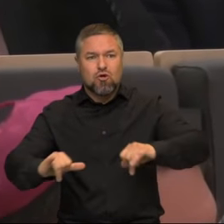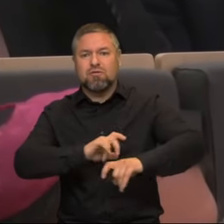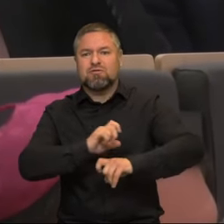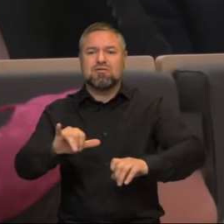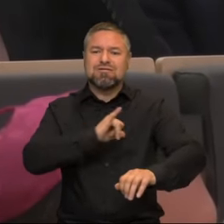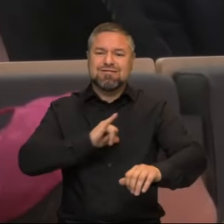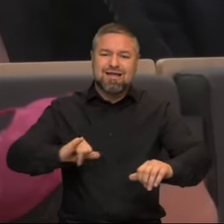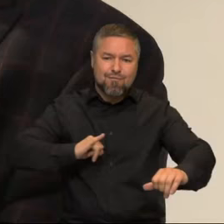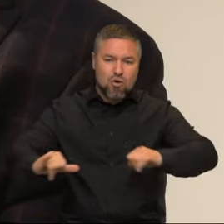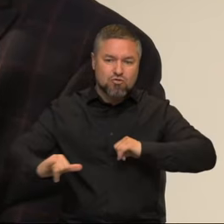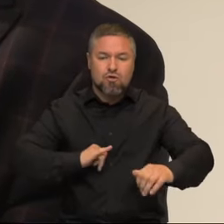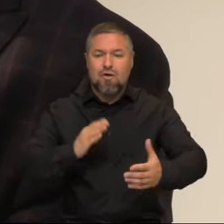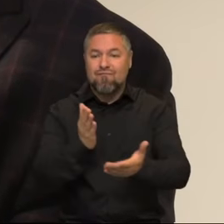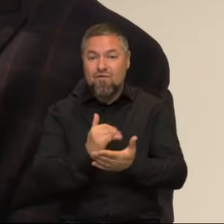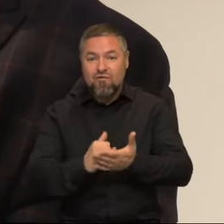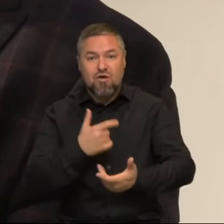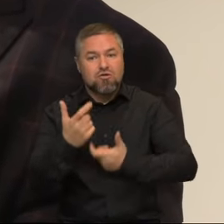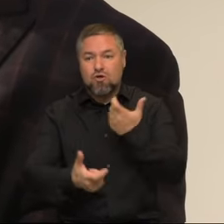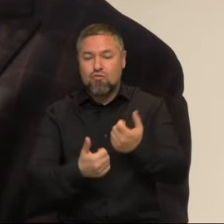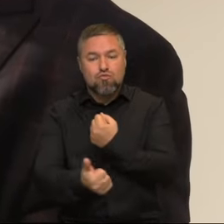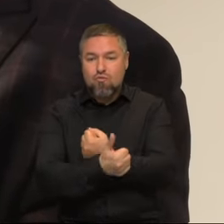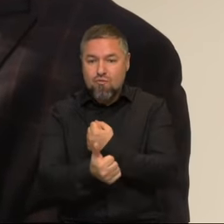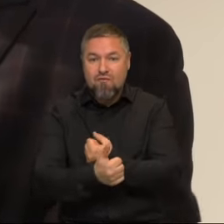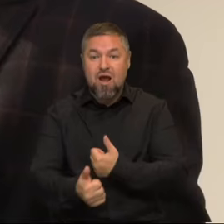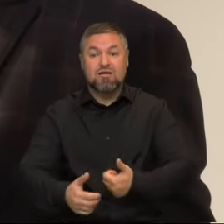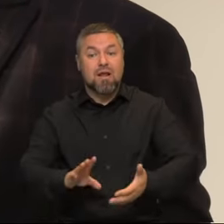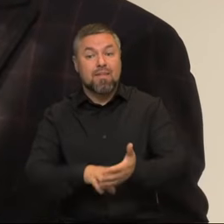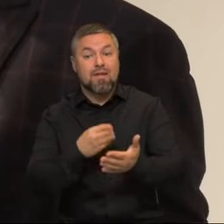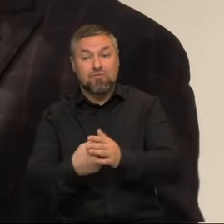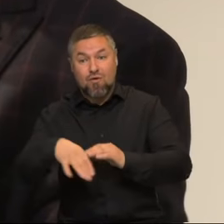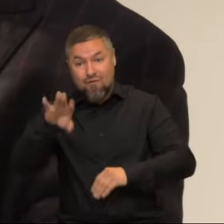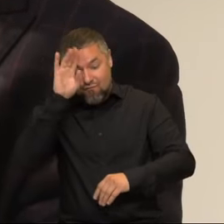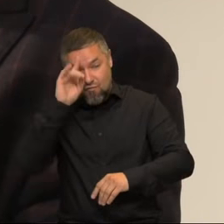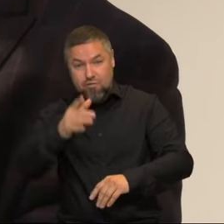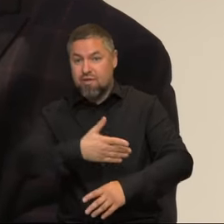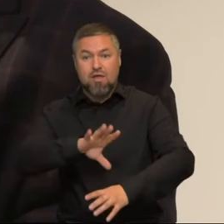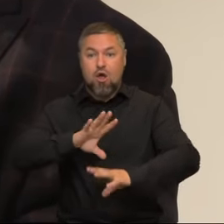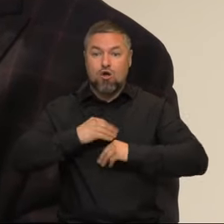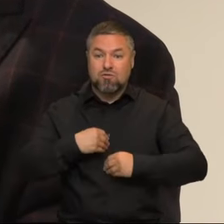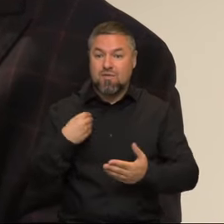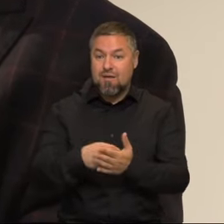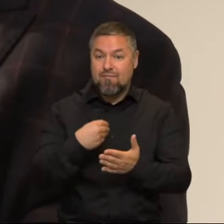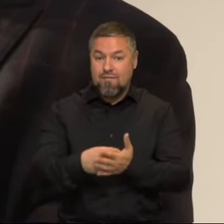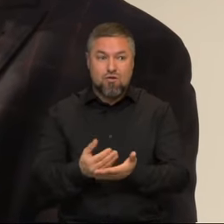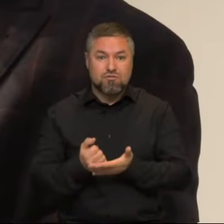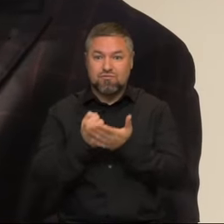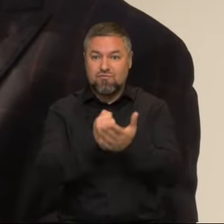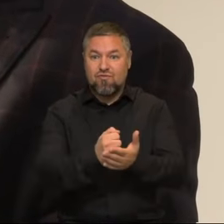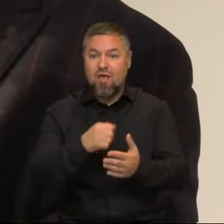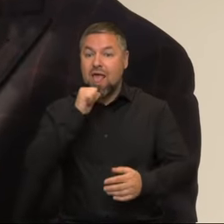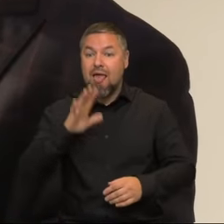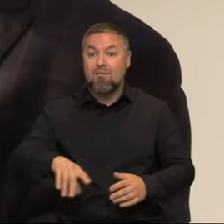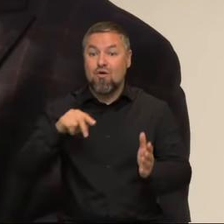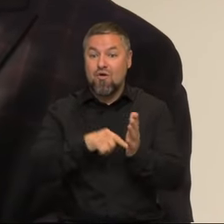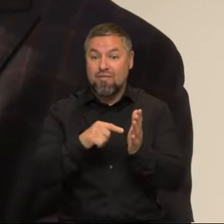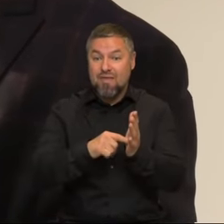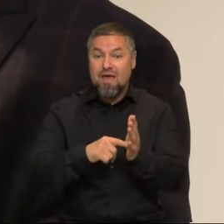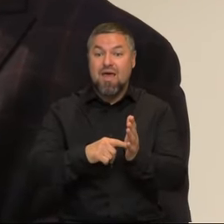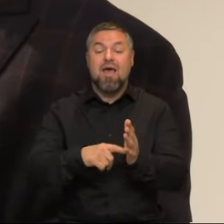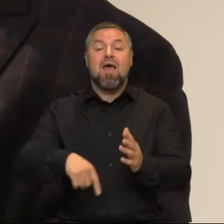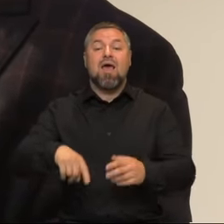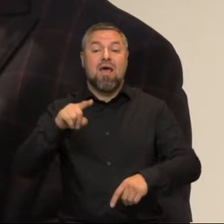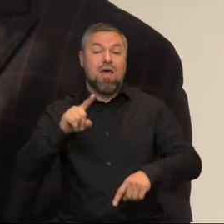przez samorząd wojewódzki nie spowodowały, że na przykład do Łodzi nie napłyną fundusze europejskie, bo te fundusze tutaj